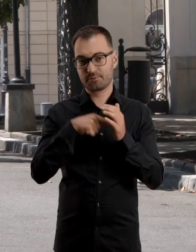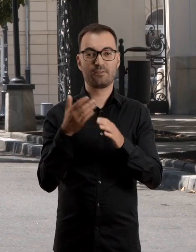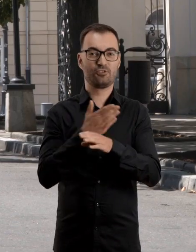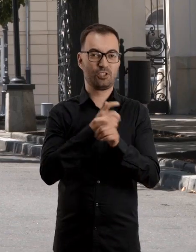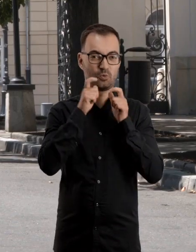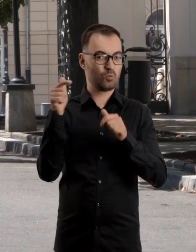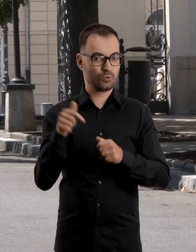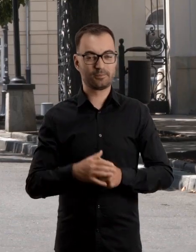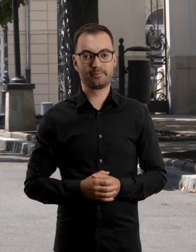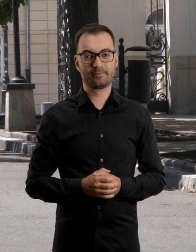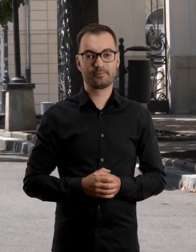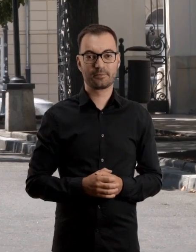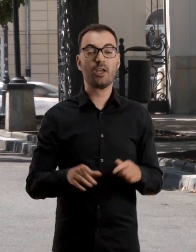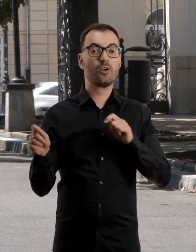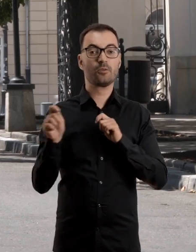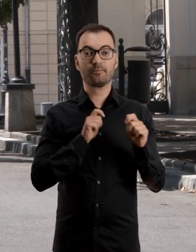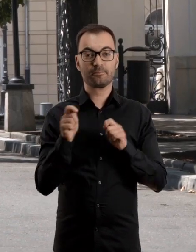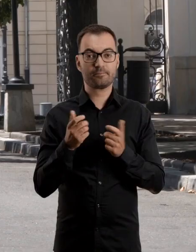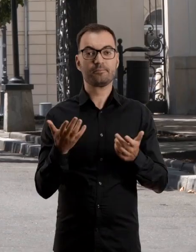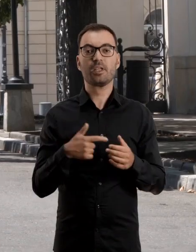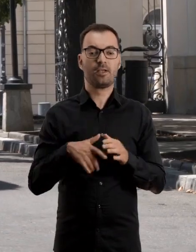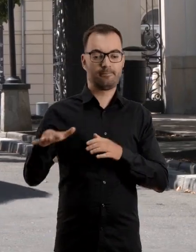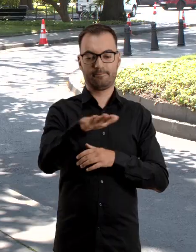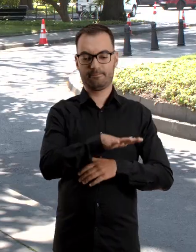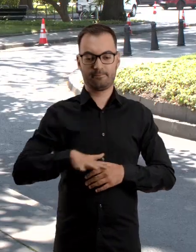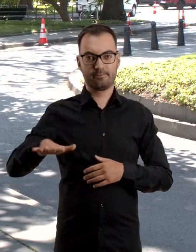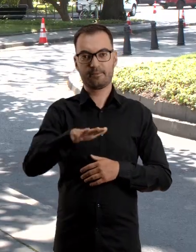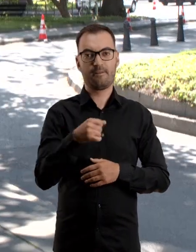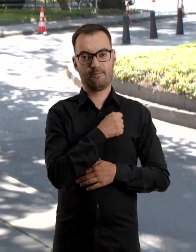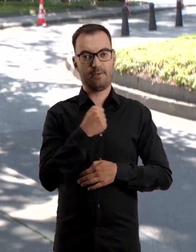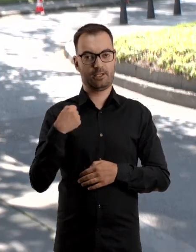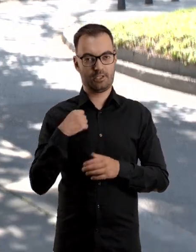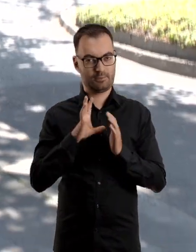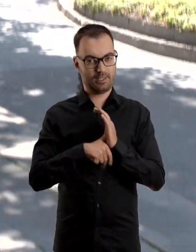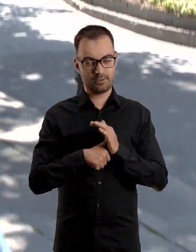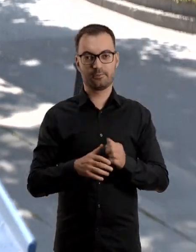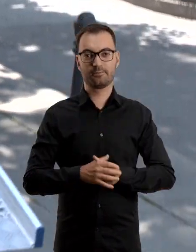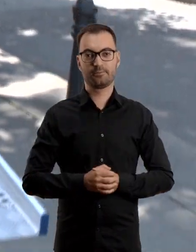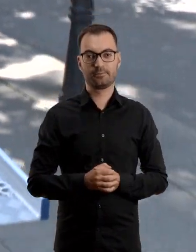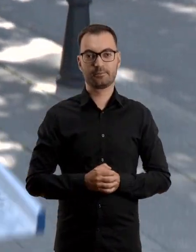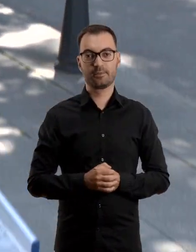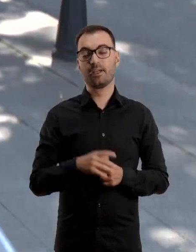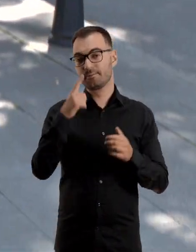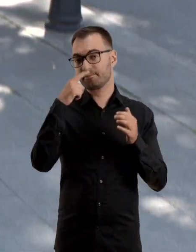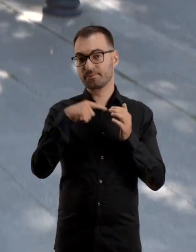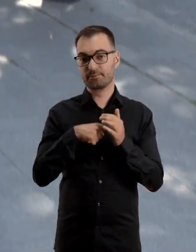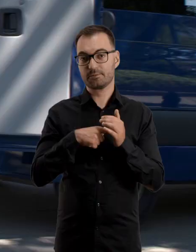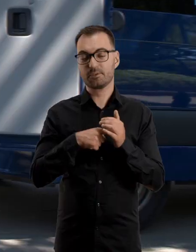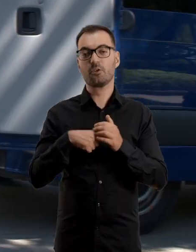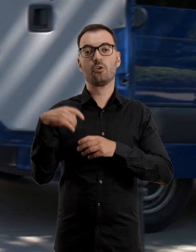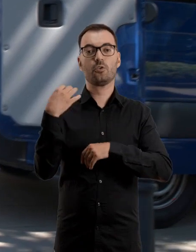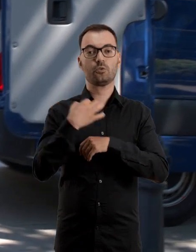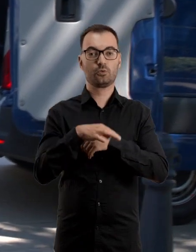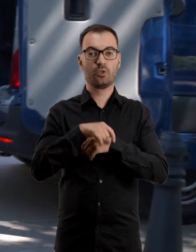zajęcia dydaktyczne. Przejazdy naszym transportem realizowane są w granicach administracyjnych miasta stołecznego Warszawy na